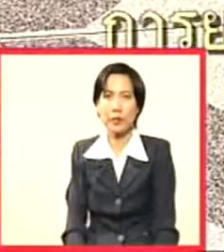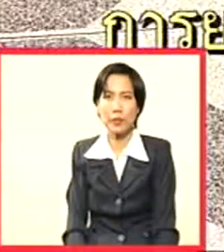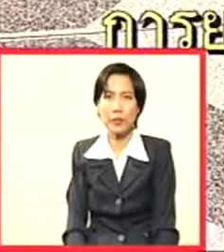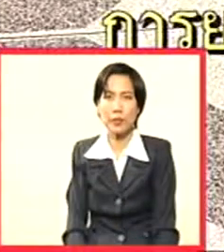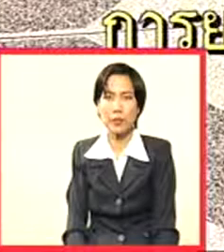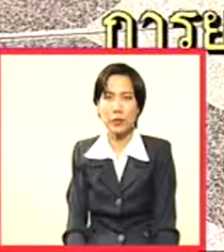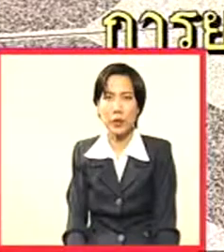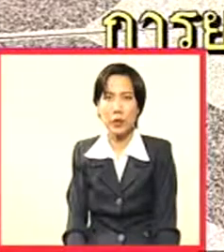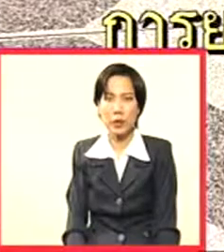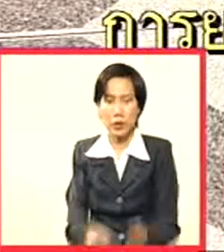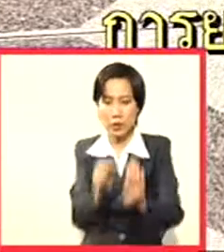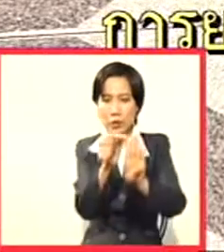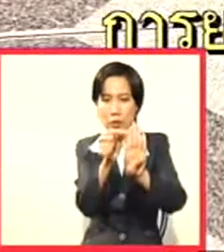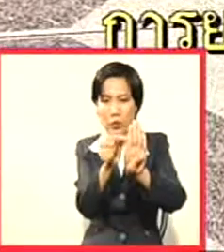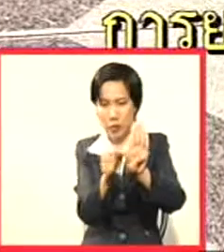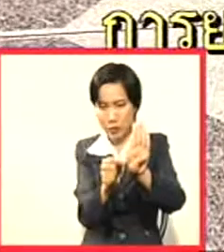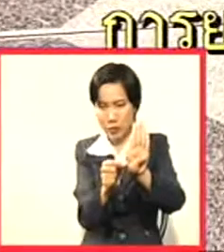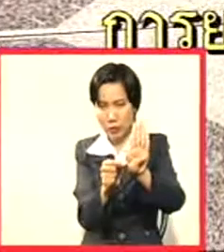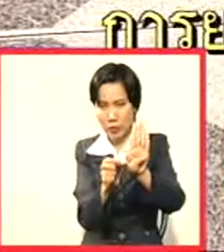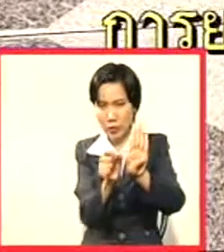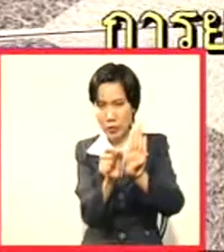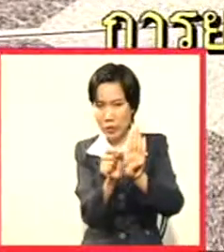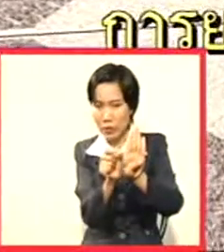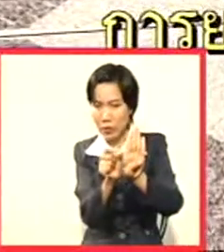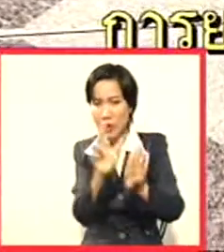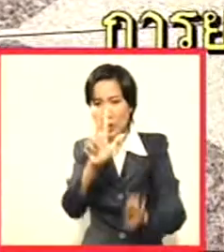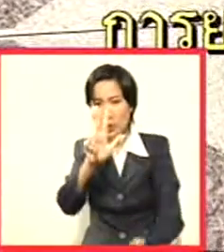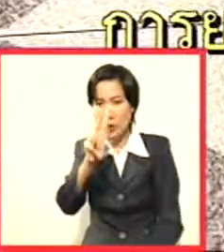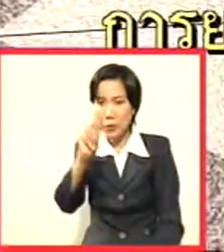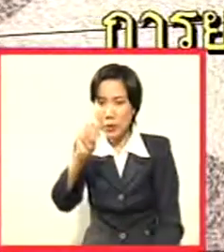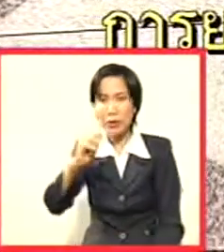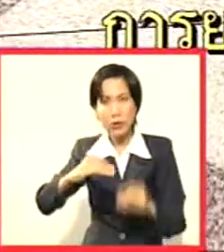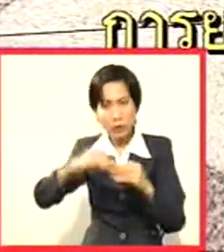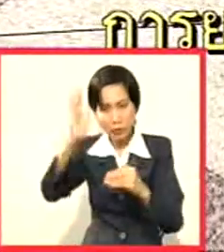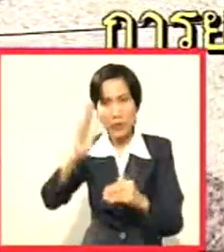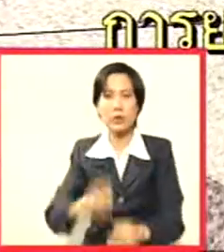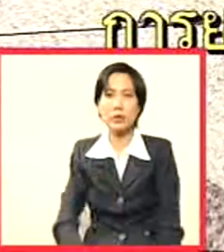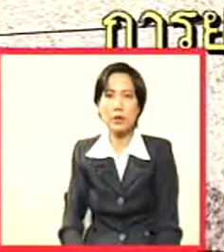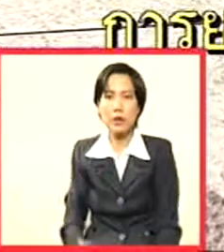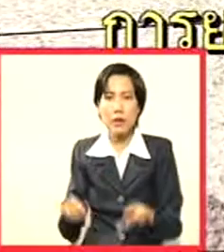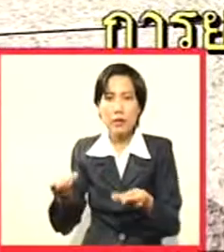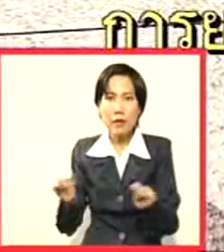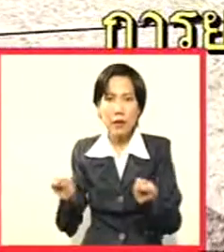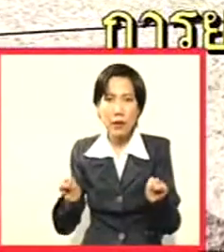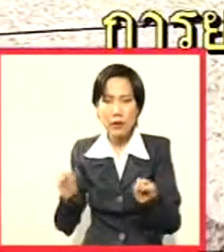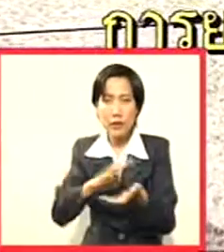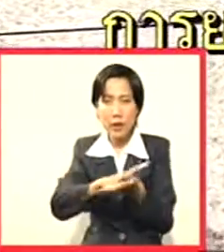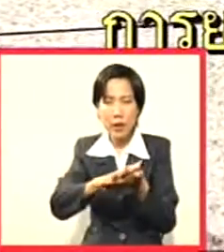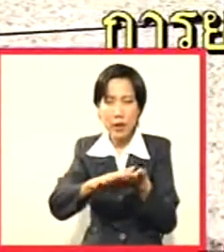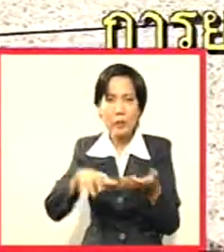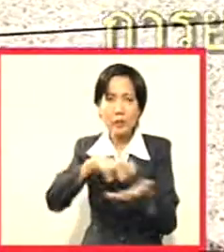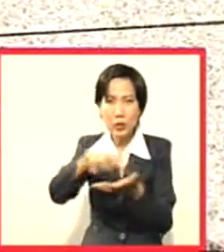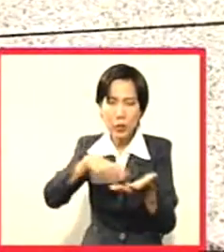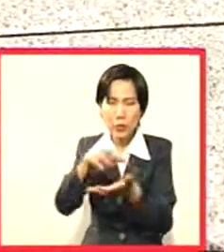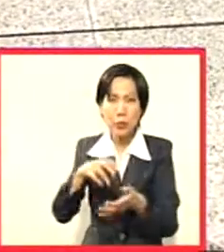สำหรับขนาดของแนวร่องกระเบื้องที่มีระยะห่างตั้งแต่3มิลลิเมตรขึ้นไปควรใช้ทรายร่อนสะอาดผสมลงไปในอัตราส่